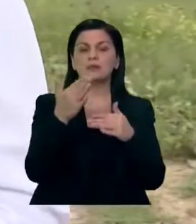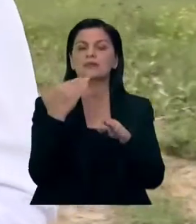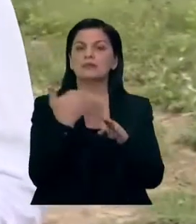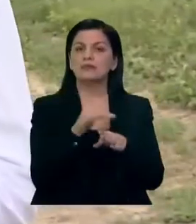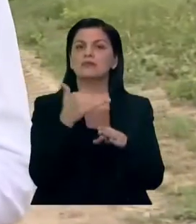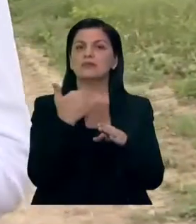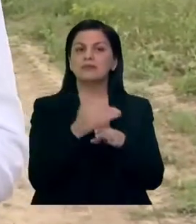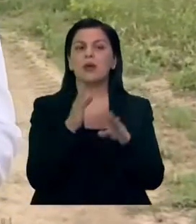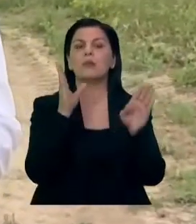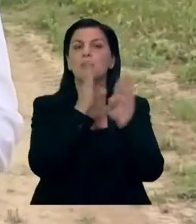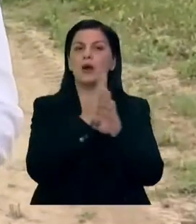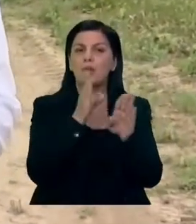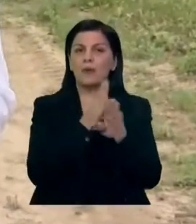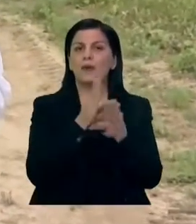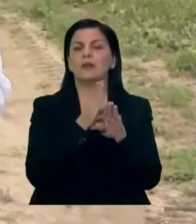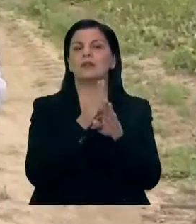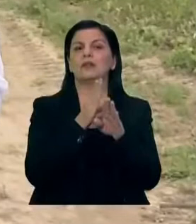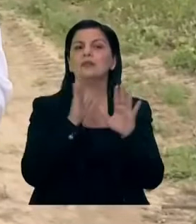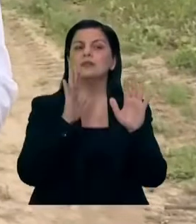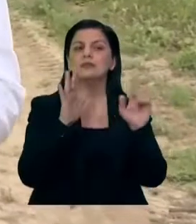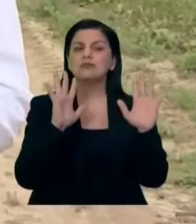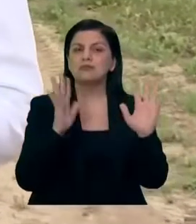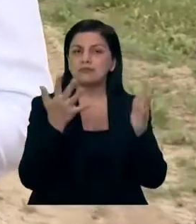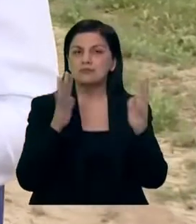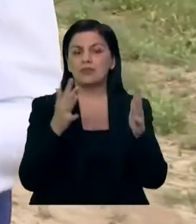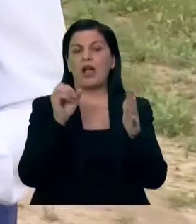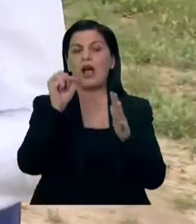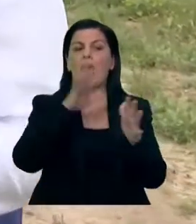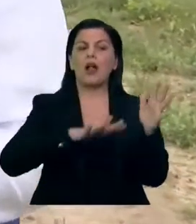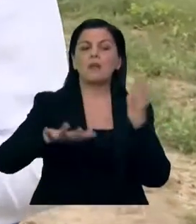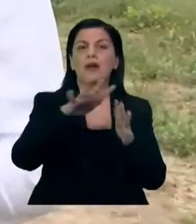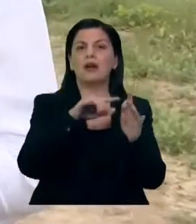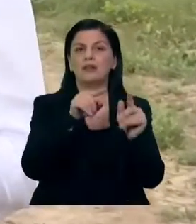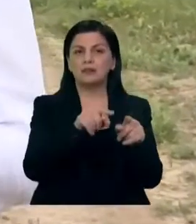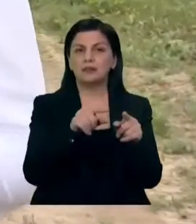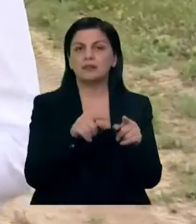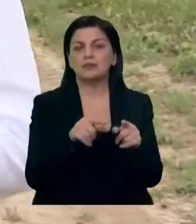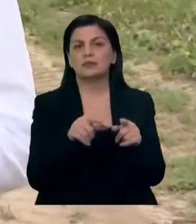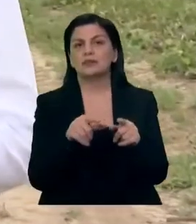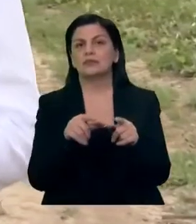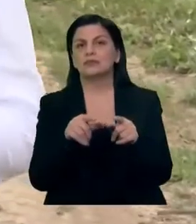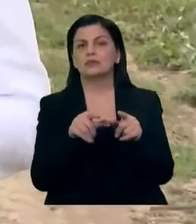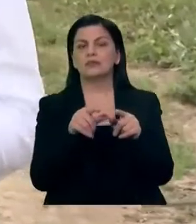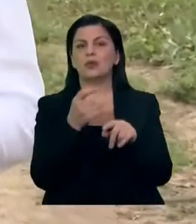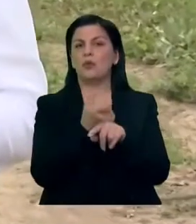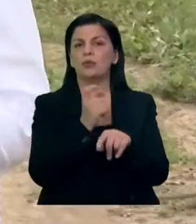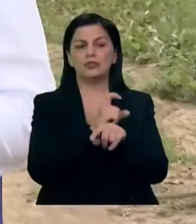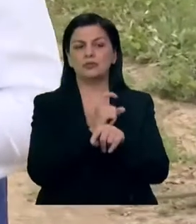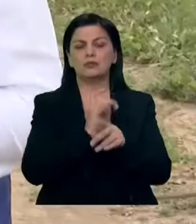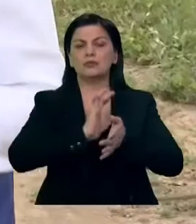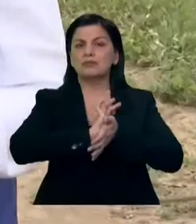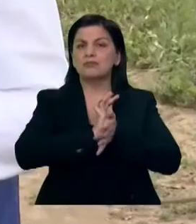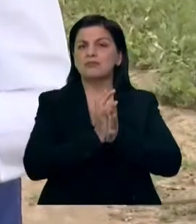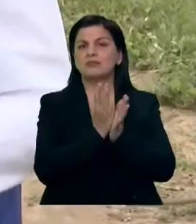meteoroloji müşahidələr, eyni zamanda Qarabağ bölgəsinin bildiyiniz kimi çox sıx çay